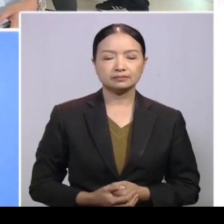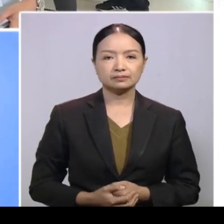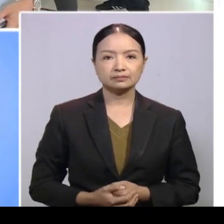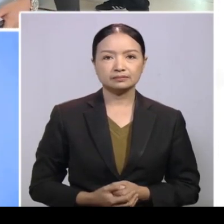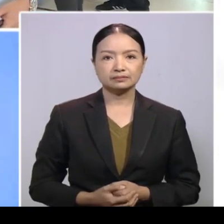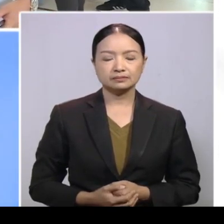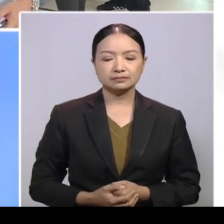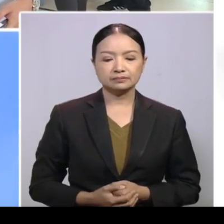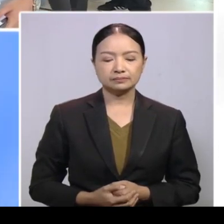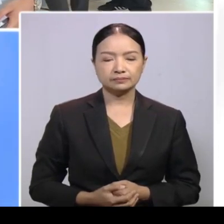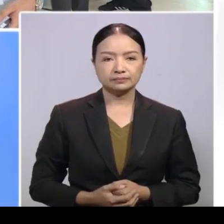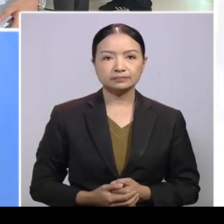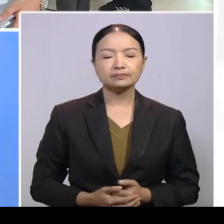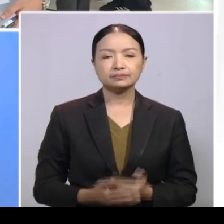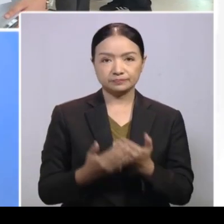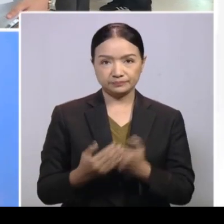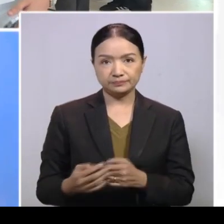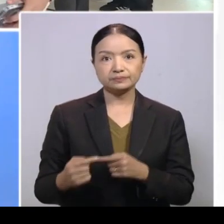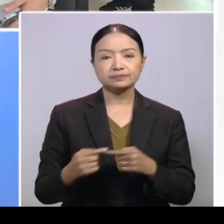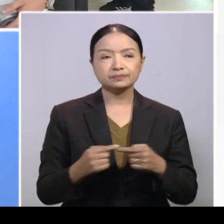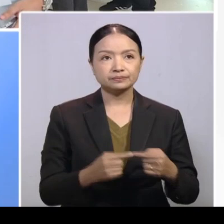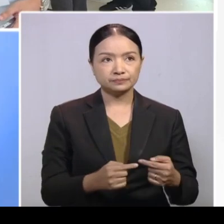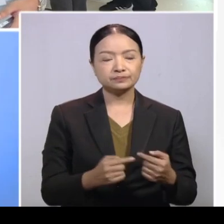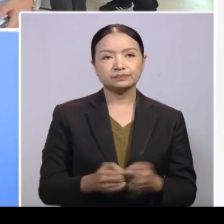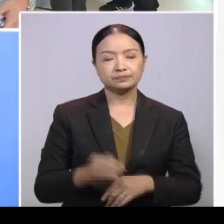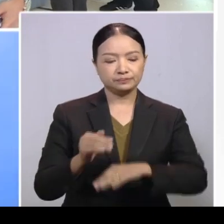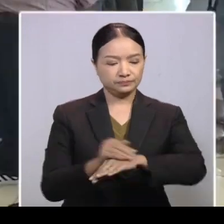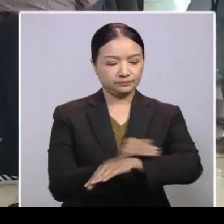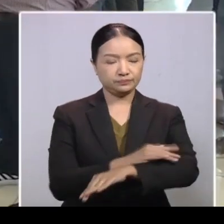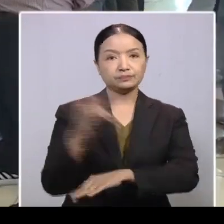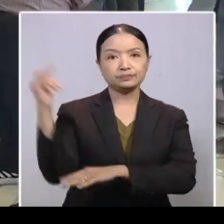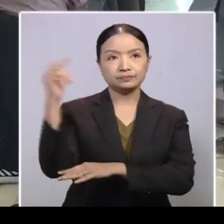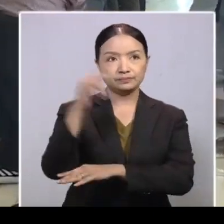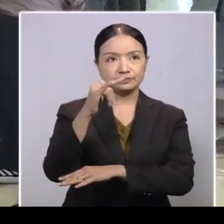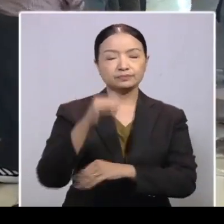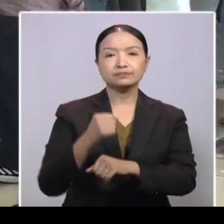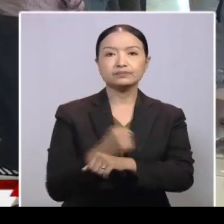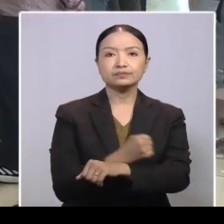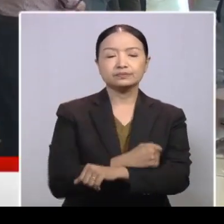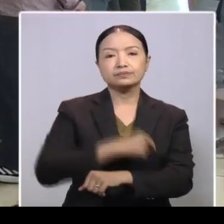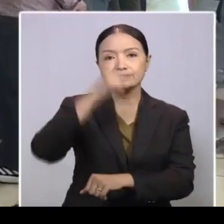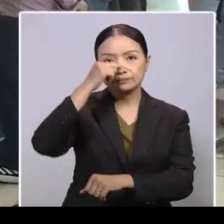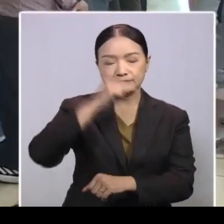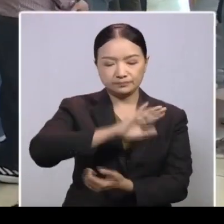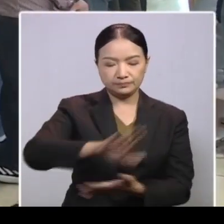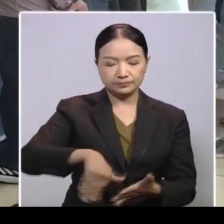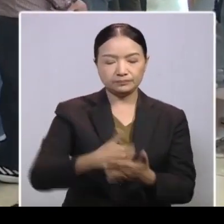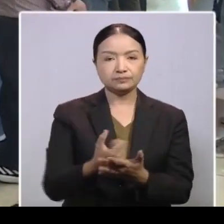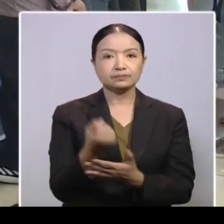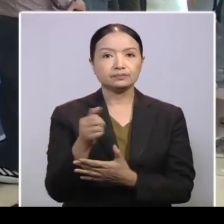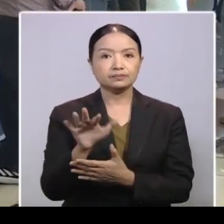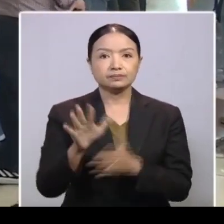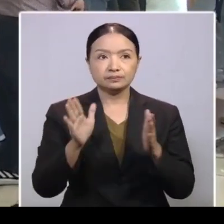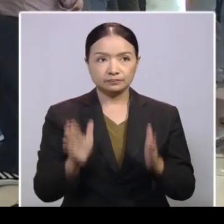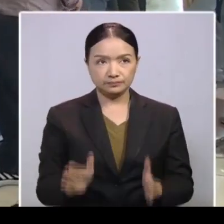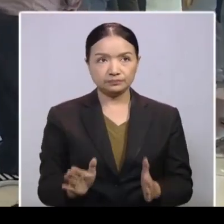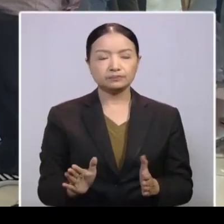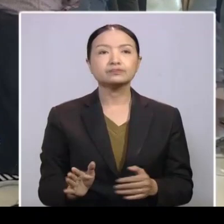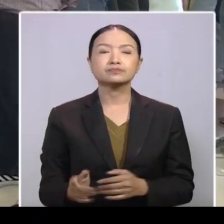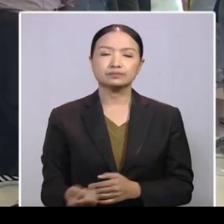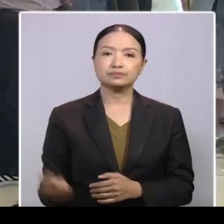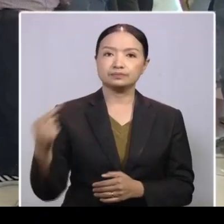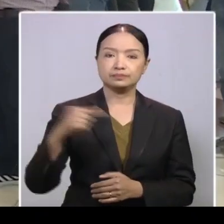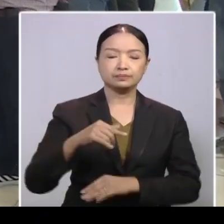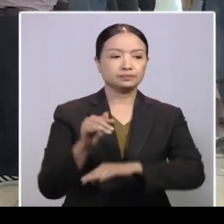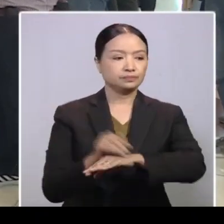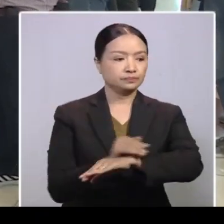บรรยากาศที่ท่าอากาศยานสุวรรณภูมินะครับเรากำลังเฝ้ารอนะครับวินาทีที่แรงงานไทยทั้ง15ชีวิตนะครับเดินทางกลับมายัง